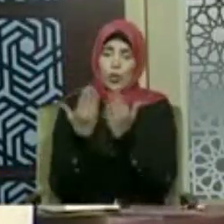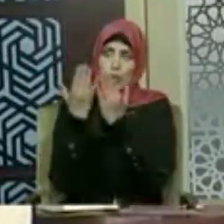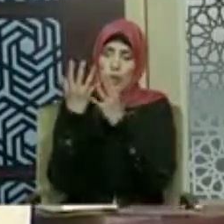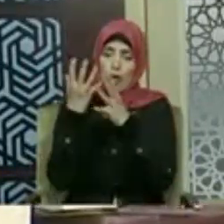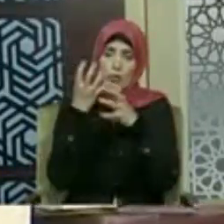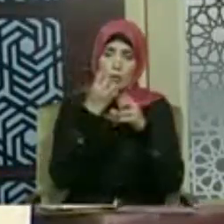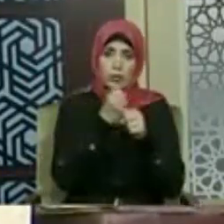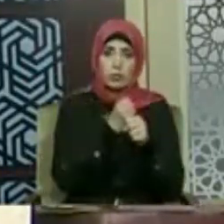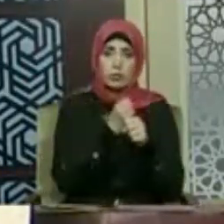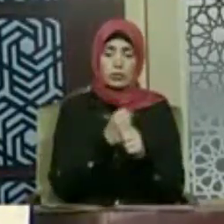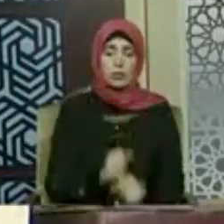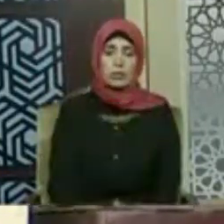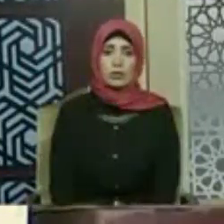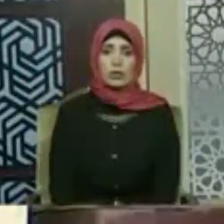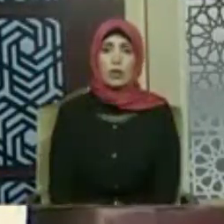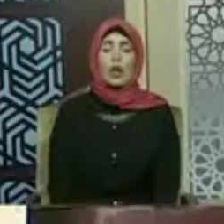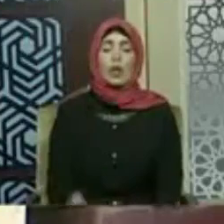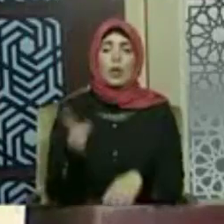وسلاما